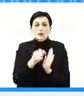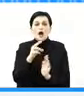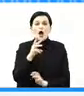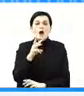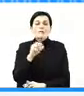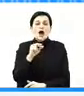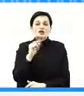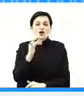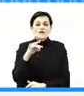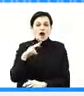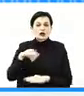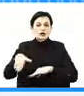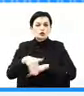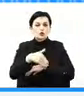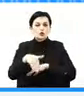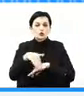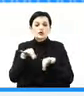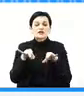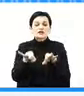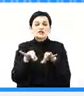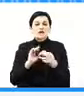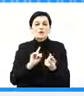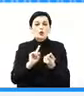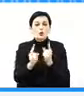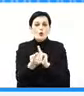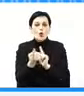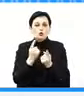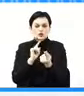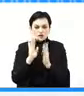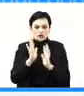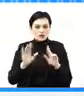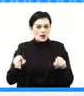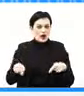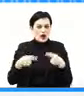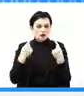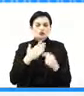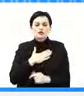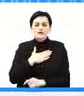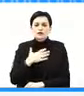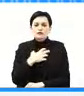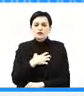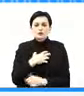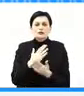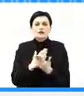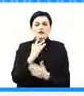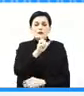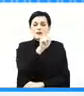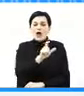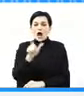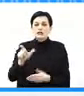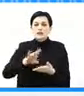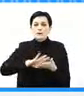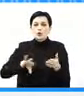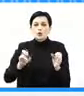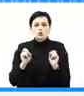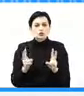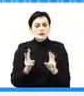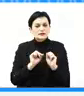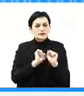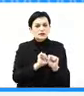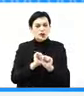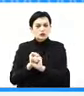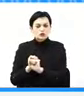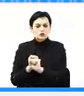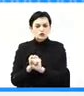მაჭავარიანის ქუჩაზე საავტომობილო მოძრაობა იქნება აღდგენილი. ჩვენთვის ძალიან მნიშვნელოვანია, რომ ადამიანების უსაფრთხოება იყოს